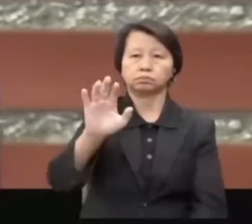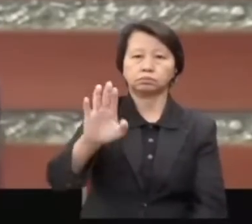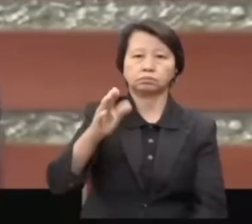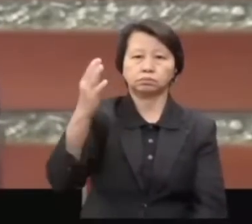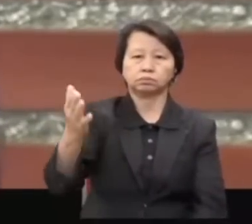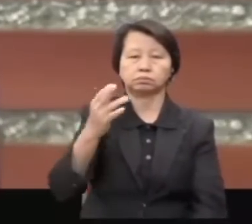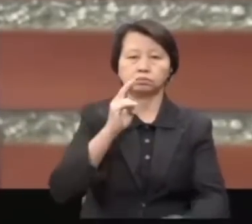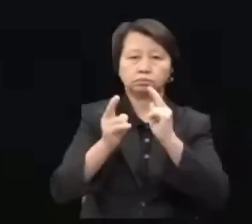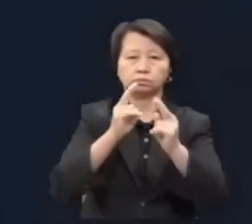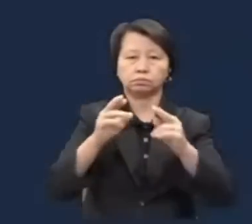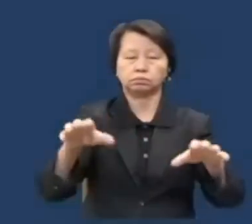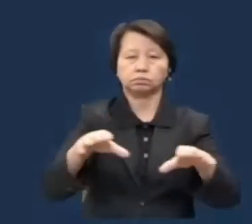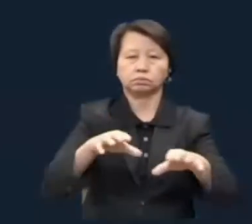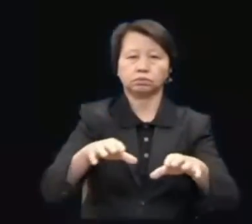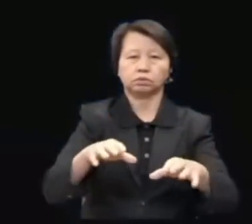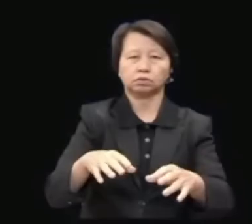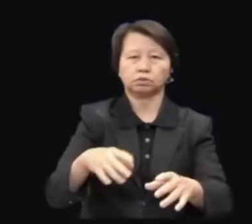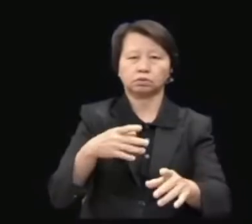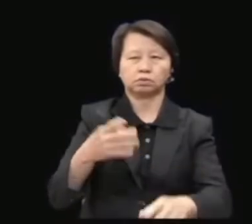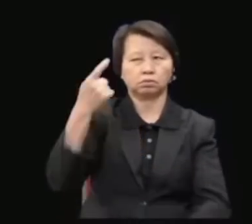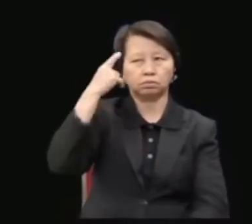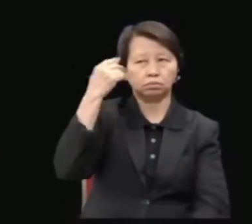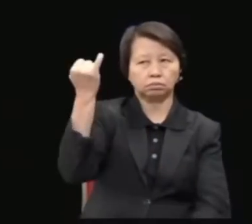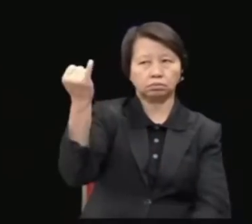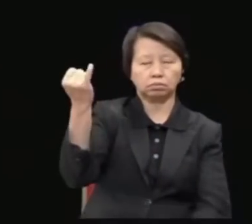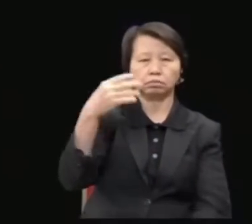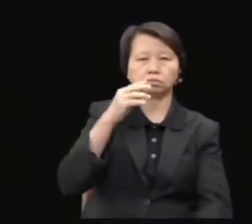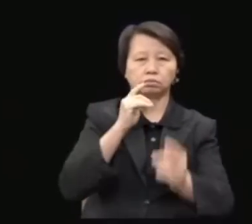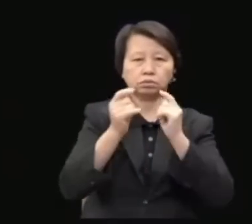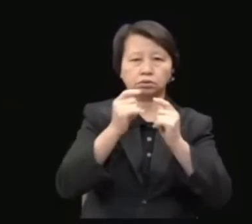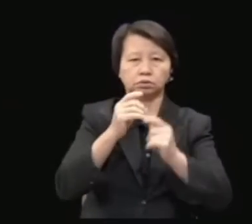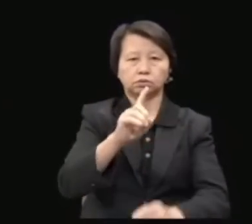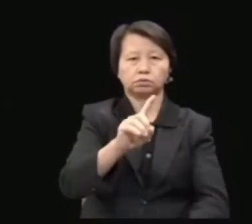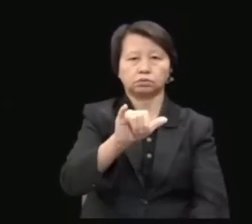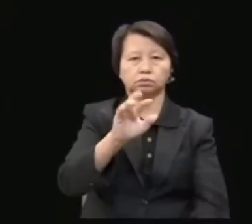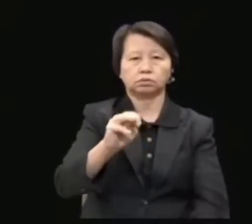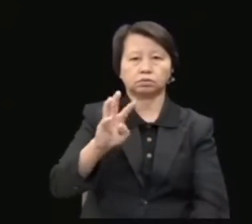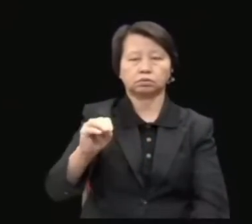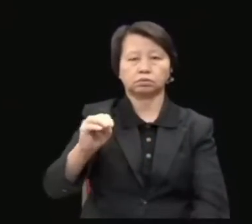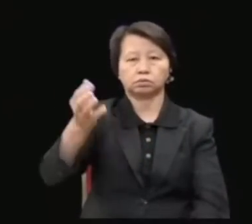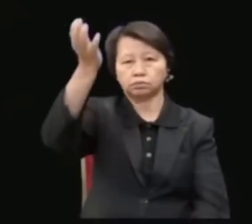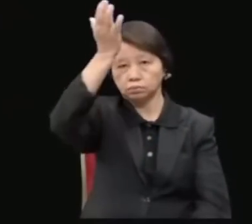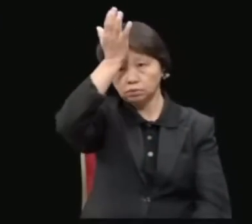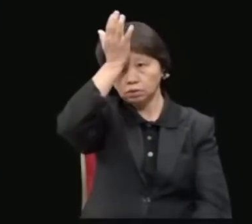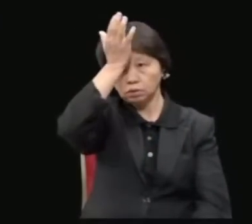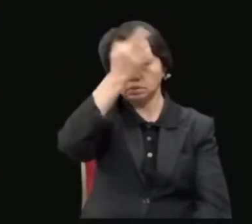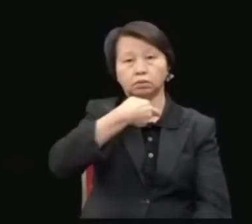format dalam ucapan membuat sangkaan jahat bahawe titah tuli Yang Maha mulia